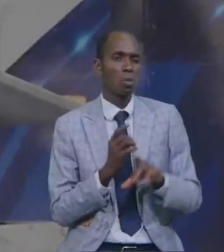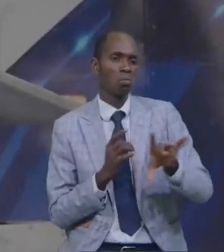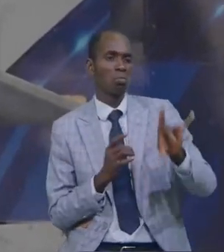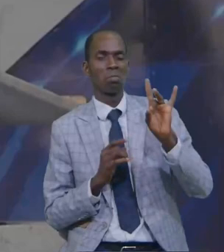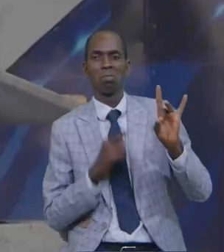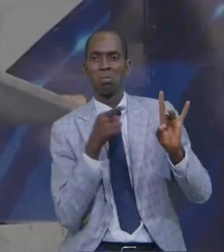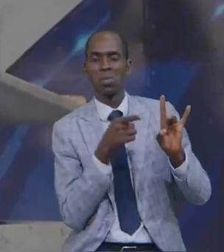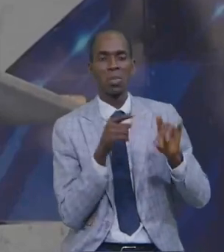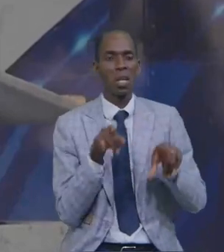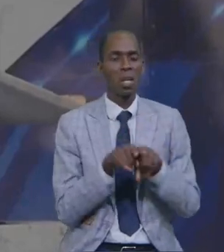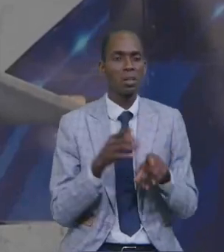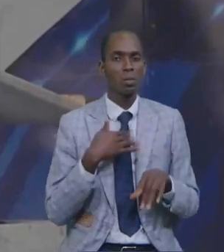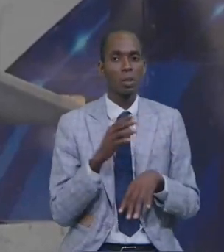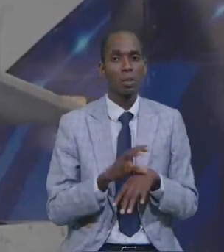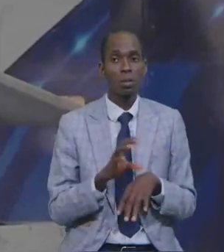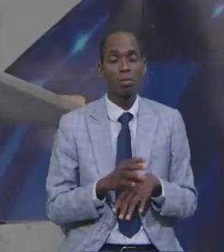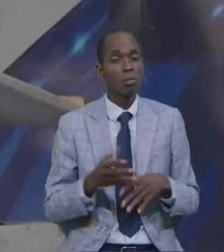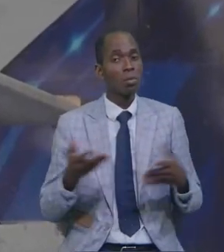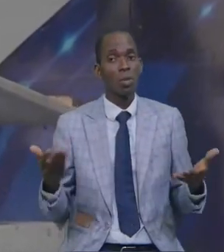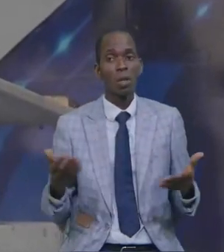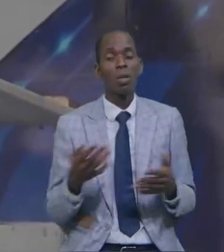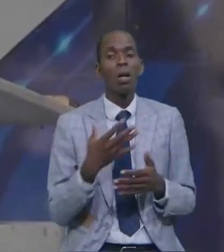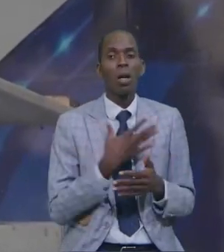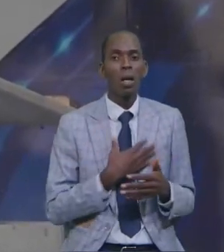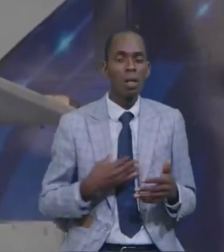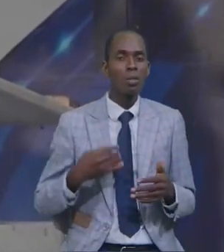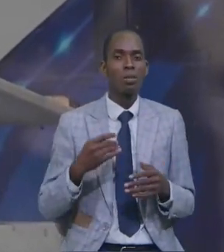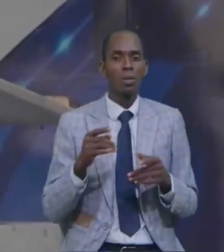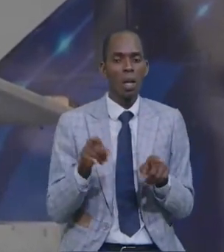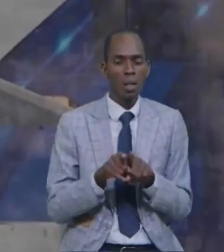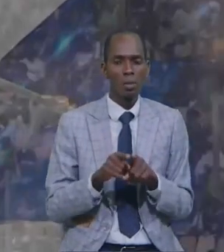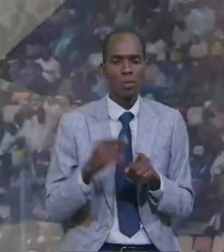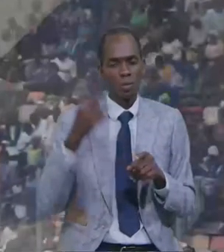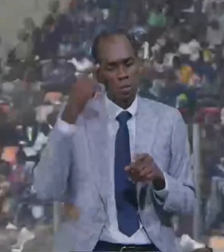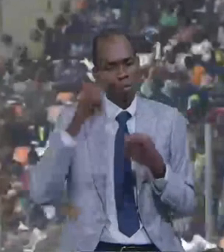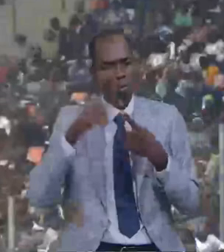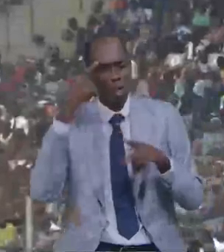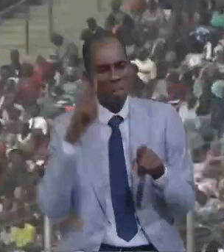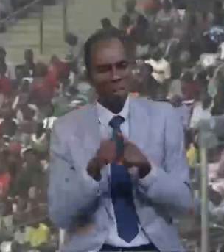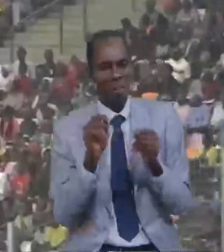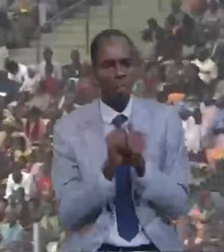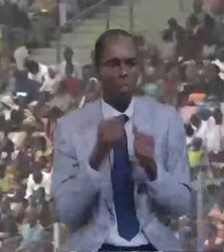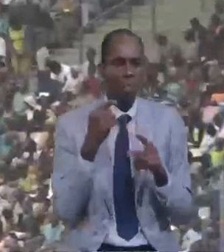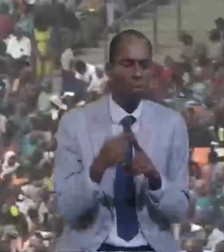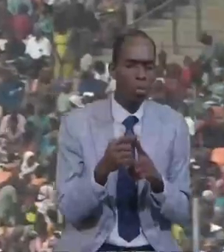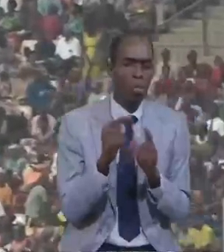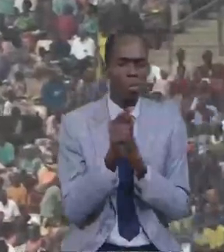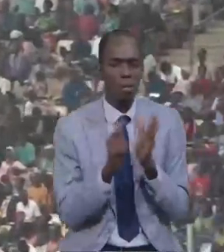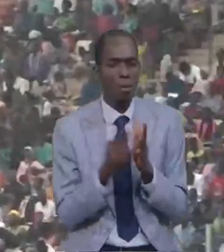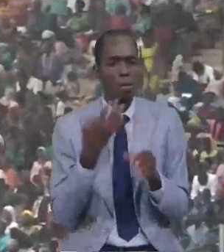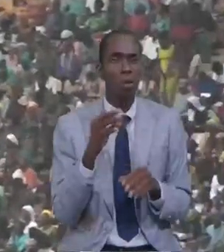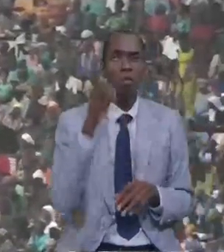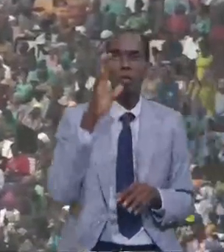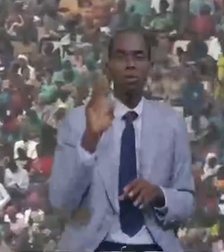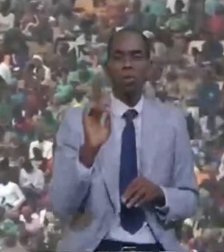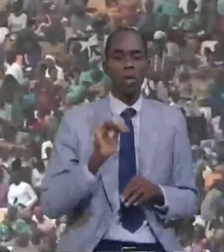Dieu, qui ne vit pas la parole de Dieu. Non, non, non, je ne suis pas venu pour ça. Les sans-loi. Les femmes qui